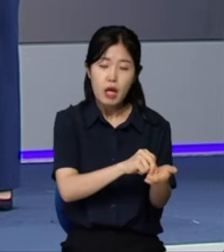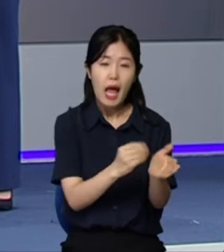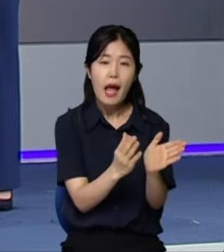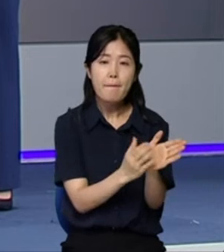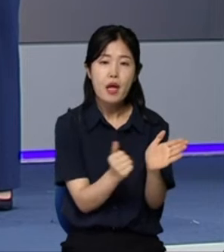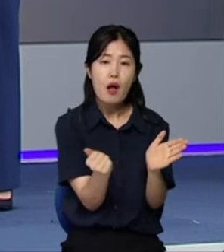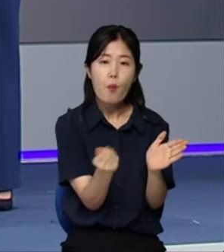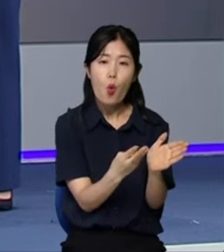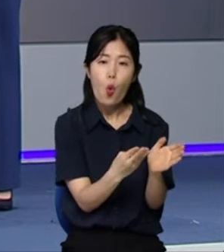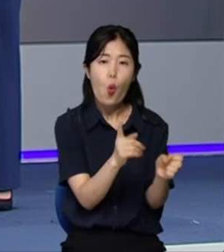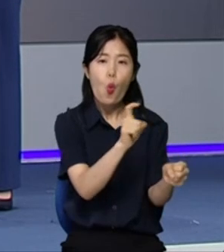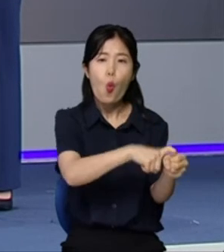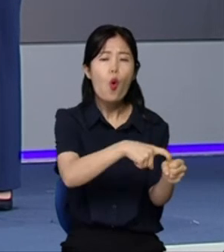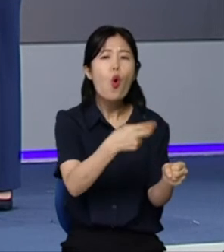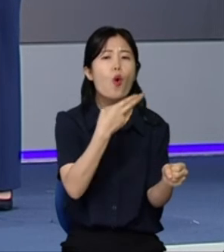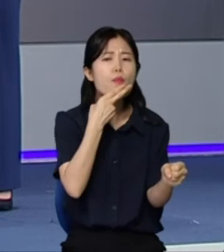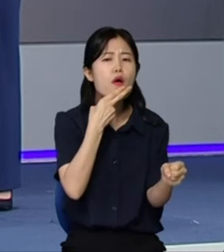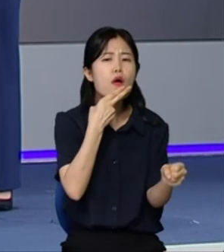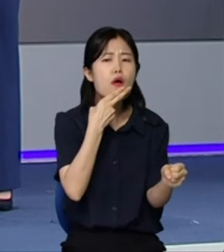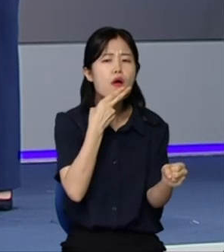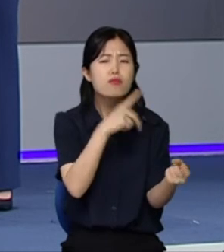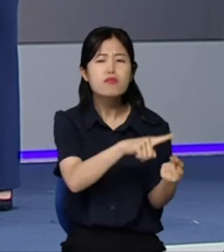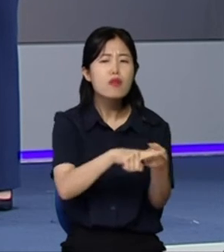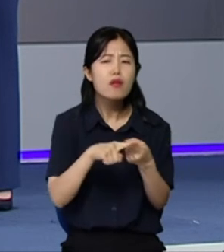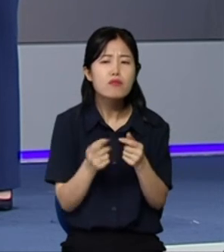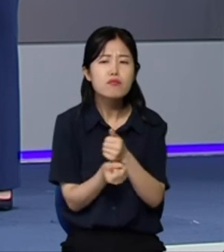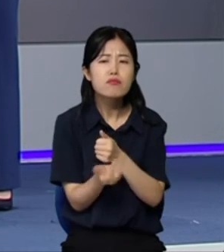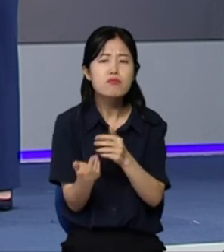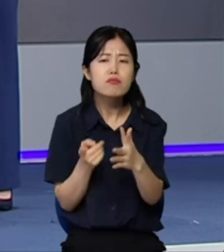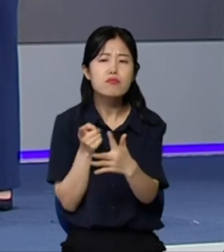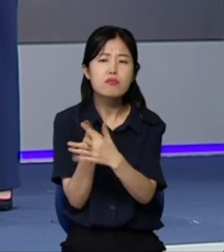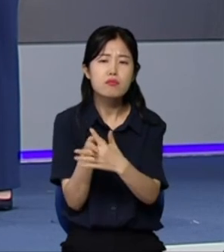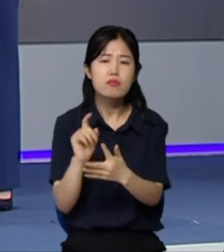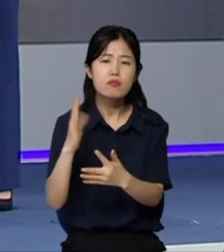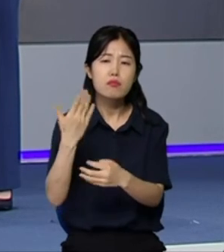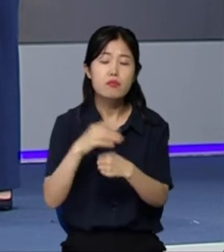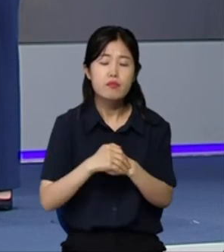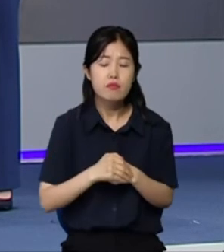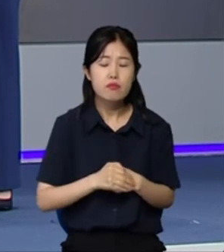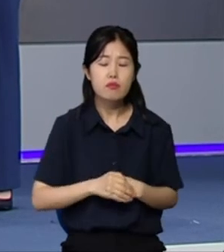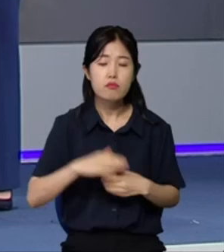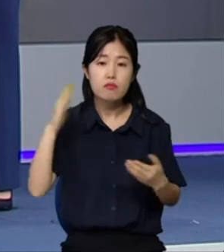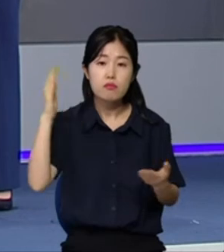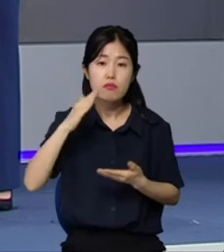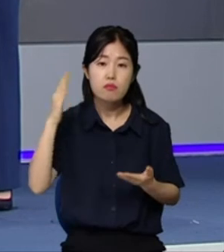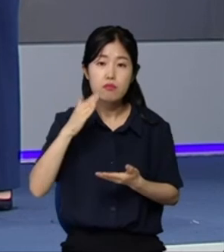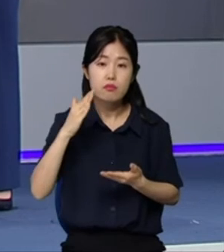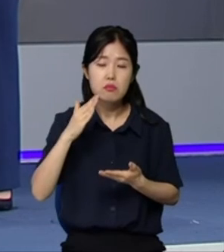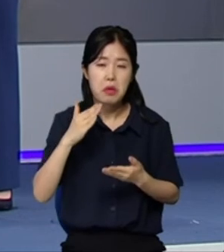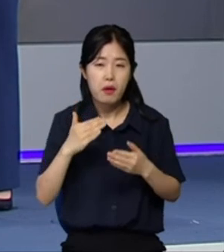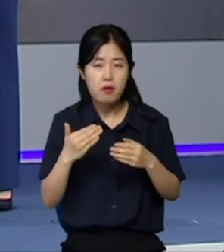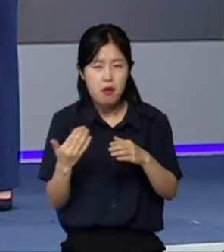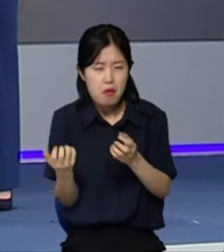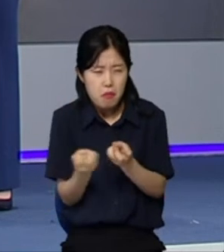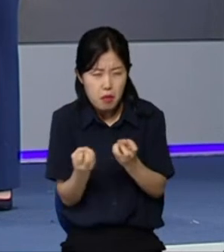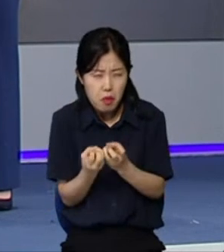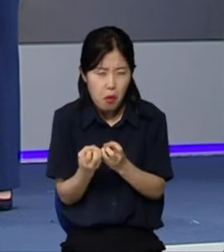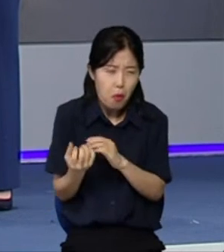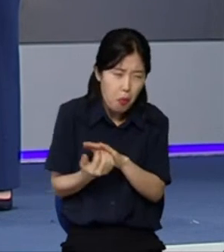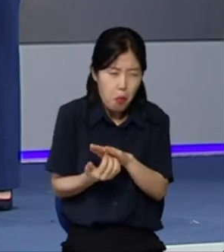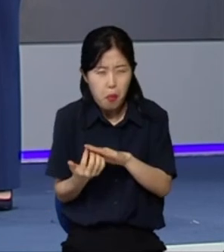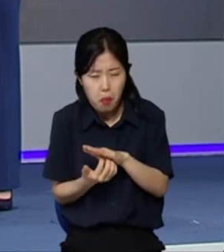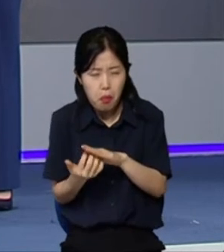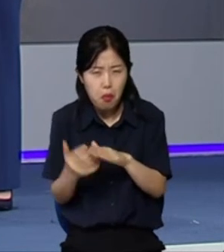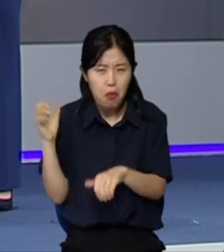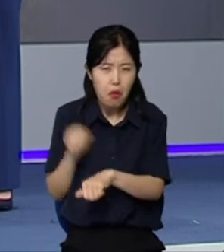원본 2 그대로 유출 되기도 했습니다 학생들의 수법은 빠르게 디지털로 지나 했지만 학교